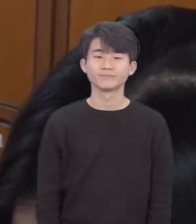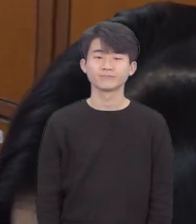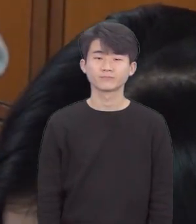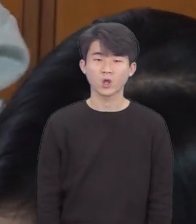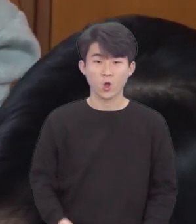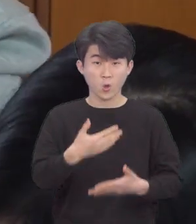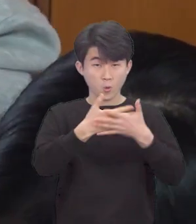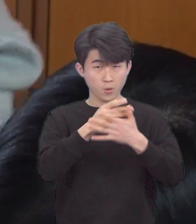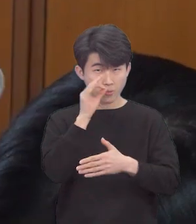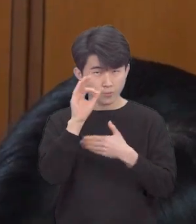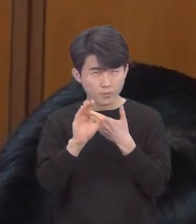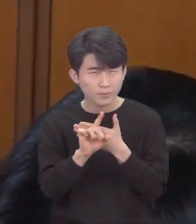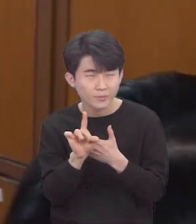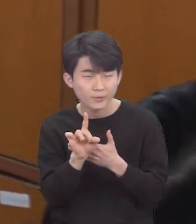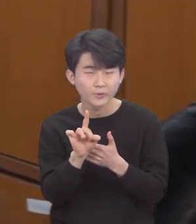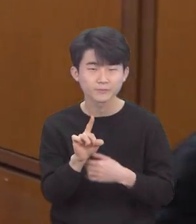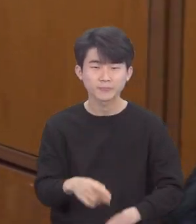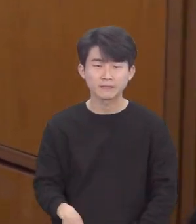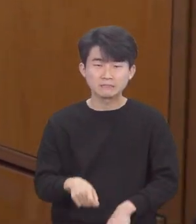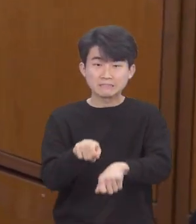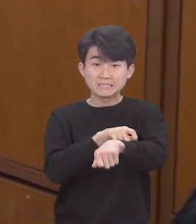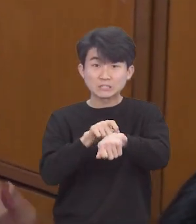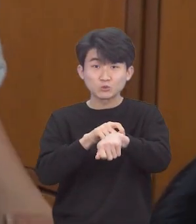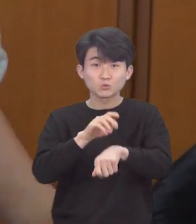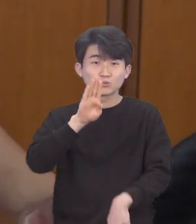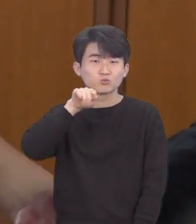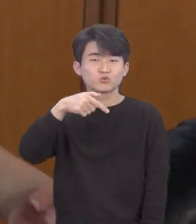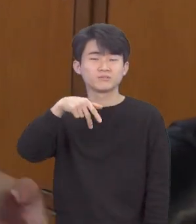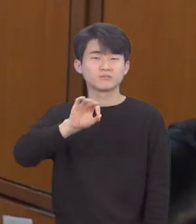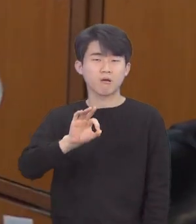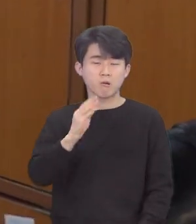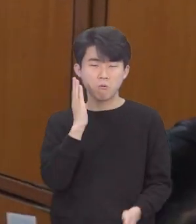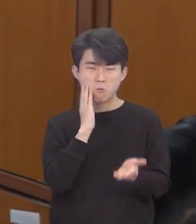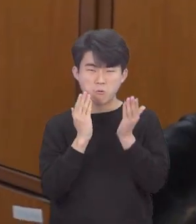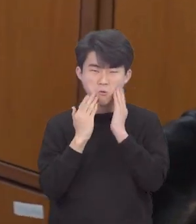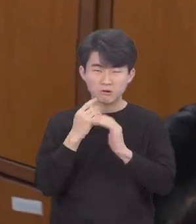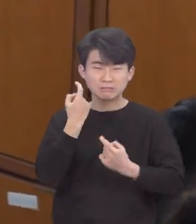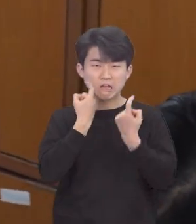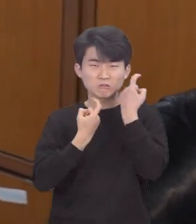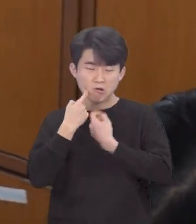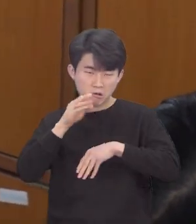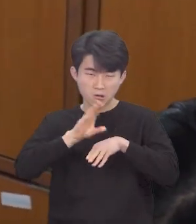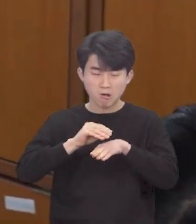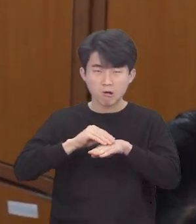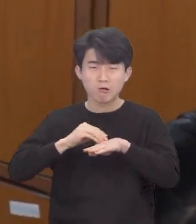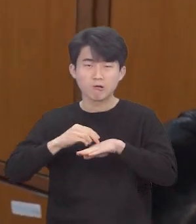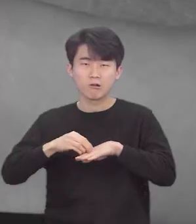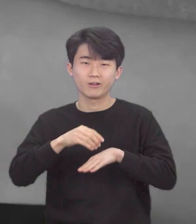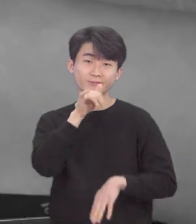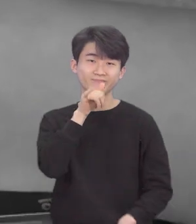영화 같은데 보면 이렇게 특수분자? 특수분자 얼굴에 막 상처나는 것처럼 그걸 선두에다가